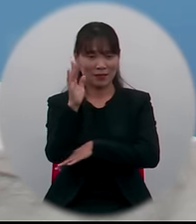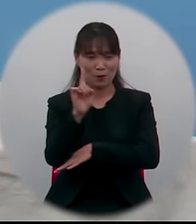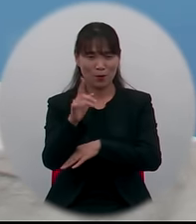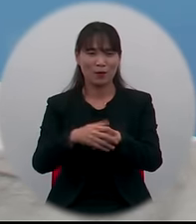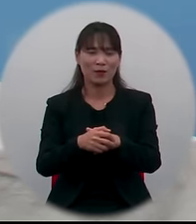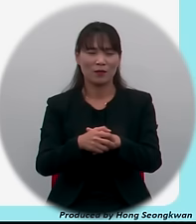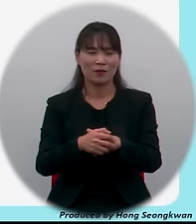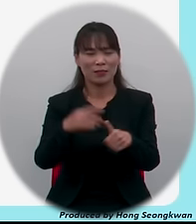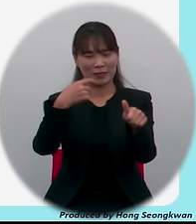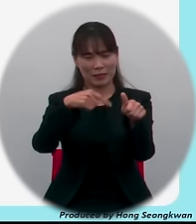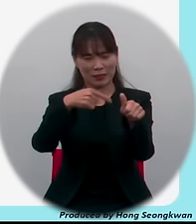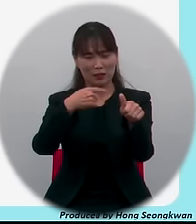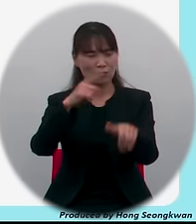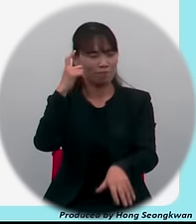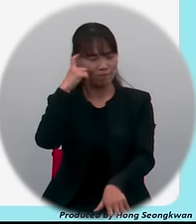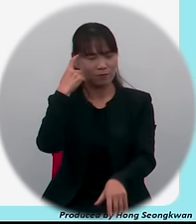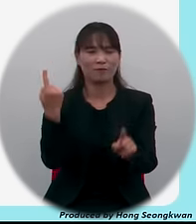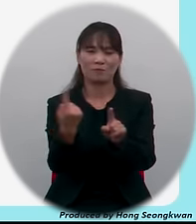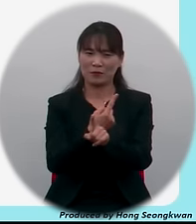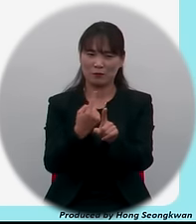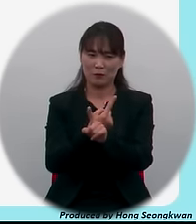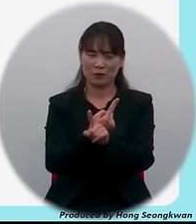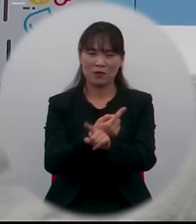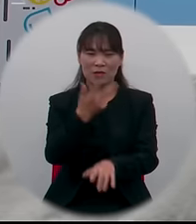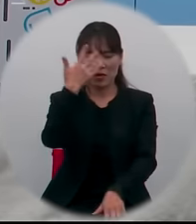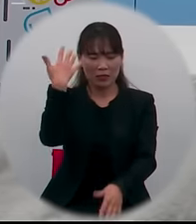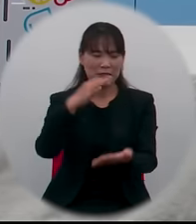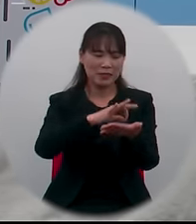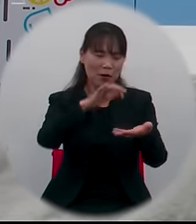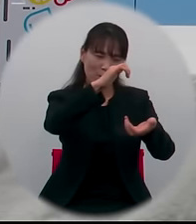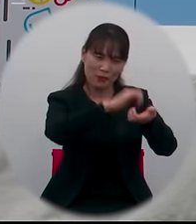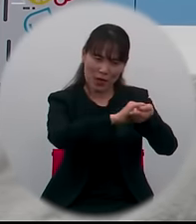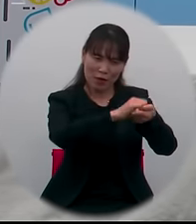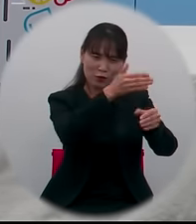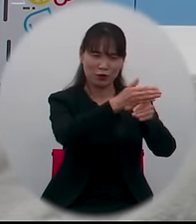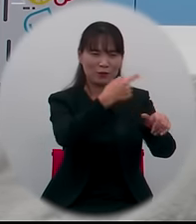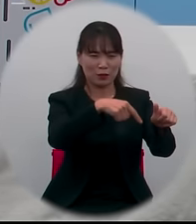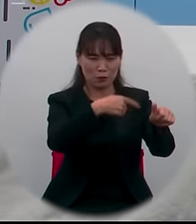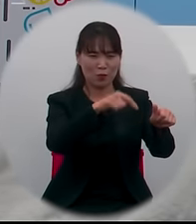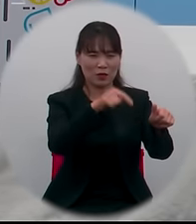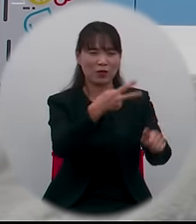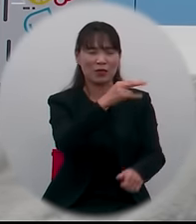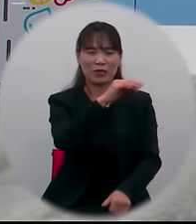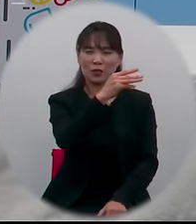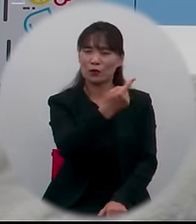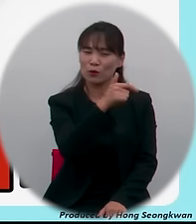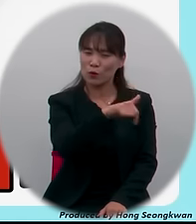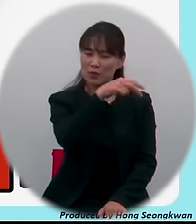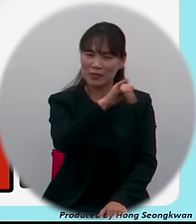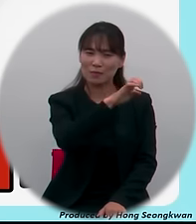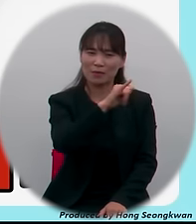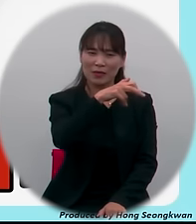할게요 지도의 관점을 바꾸셔야 됩니다 예전에는 사용 제한 중심의 지도를 많이 했습니다 이것을 흔히 디톡시